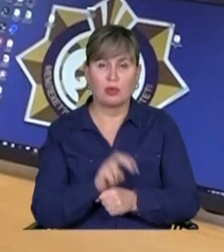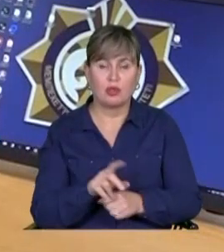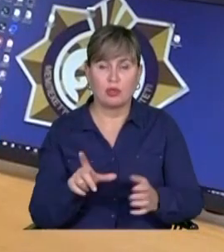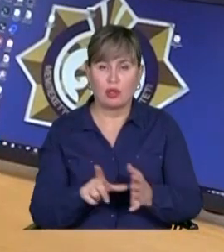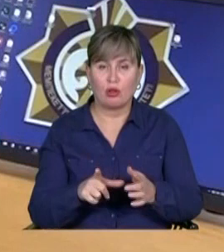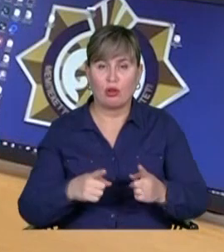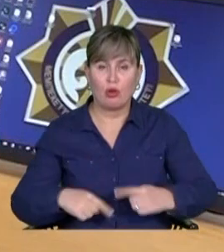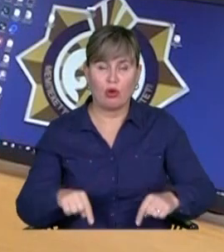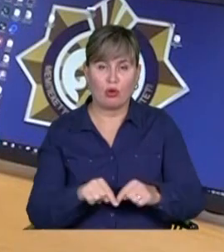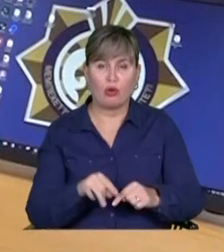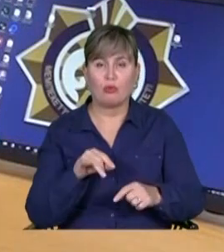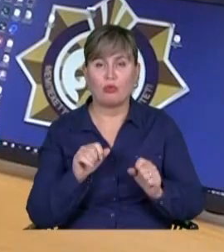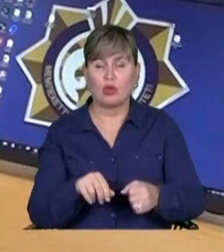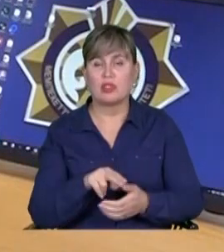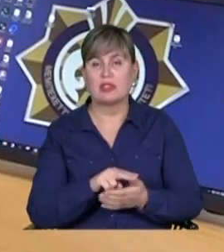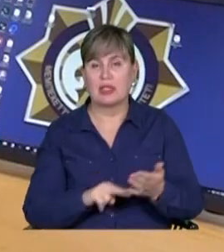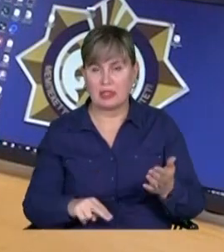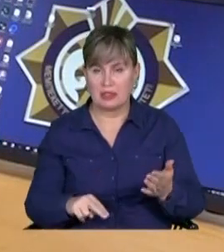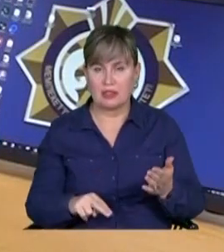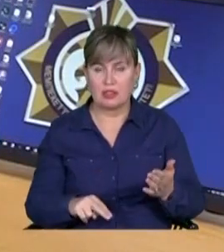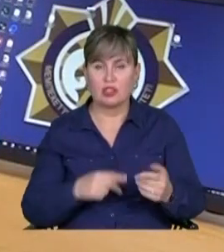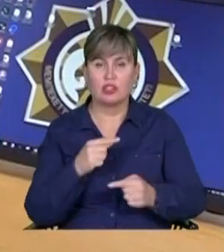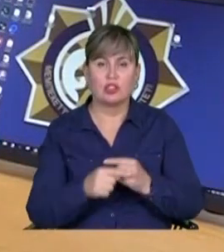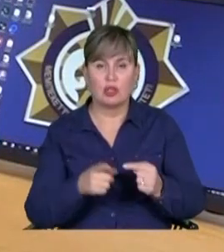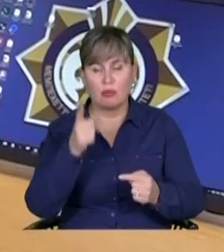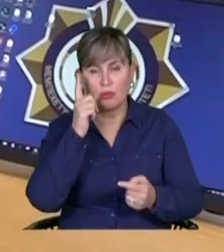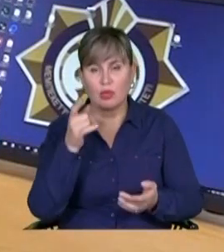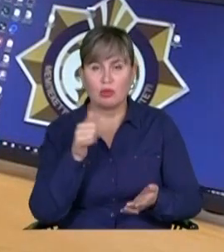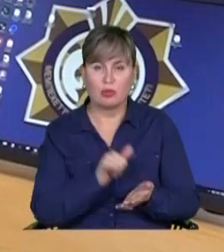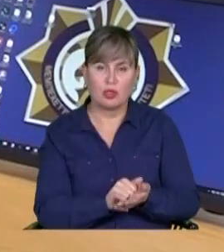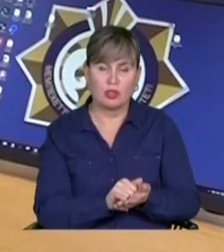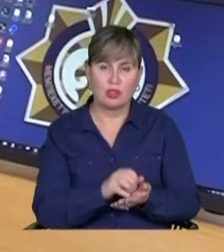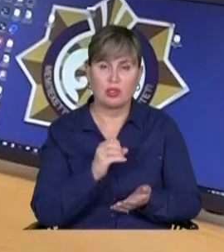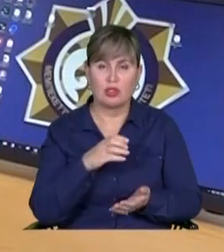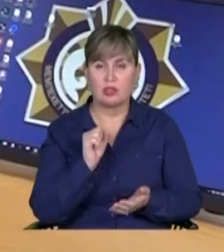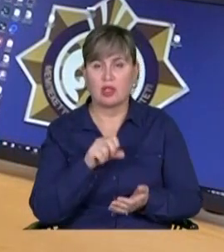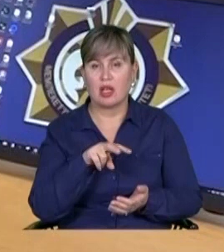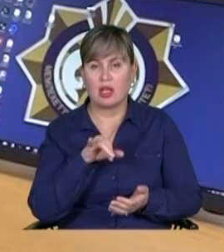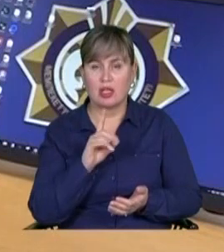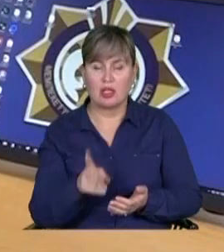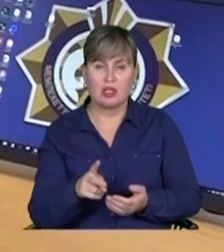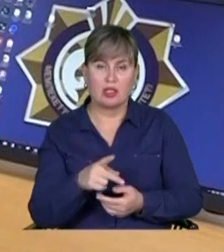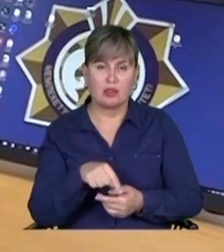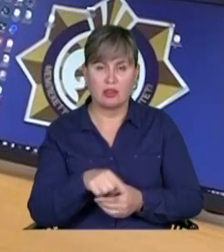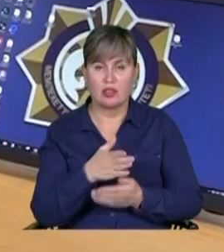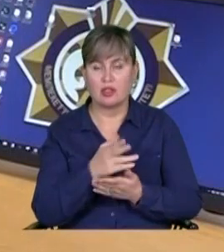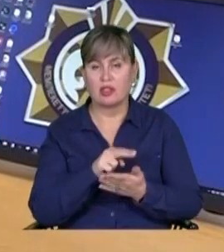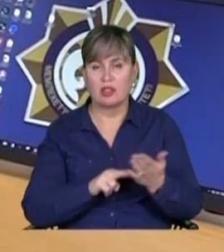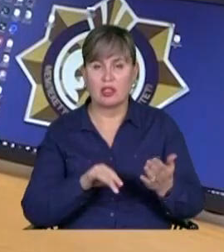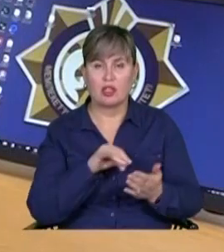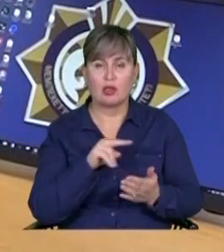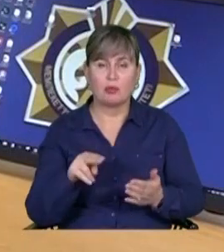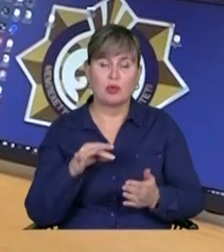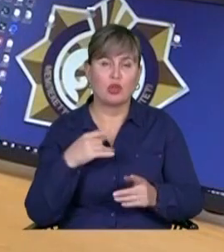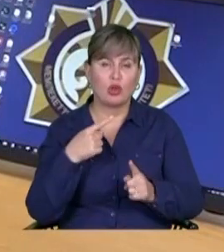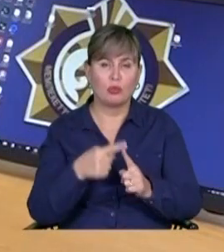органы, они могут зарегистрироваться посредством мобильного приложения «ЕСАЛЫХ БИЗНЕС» в разделе регистрации ИП. Кроме